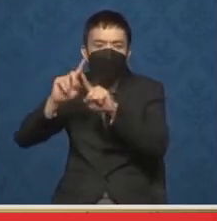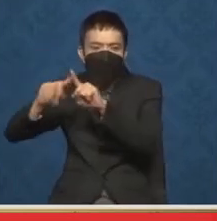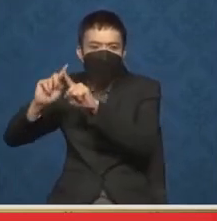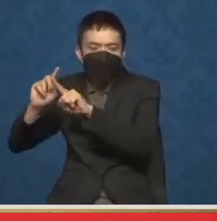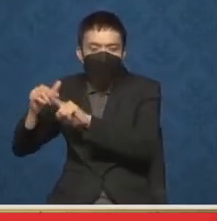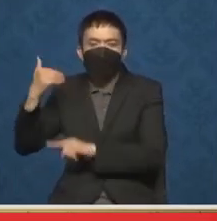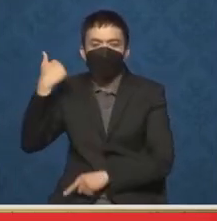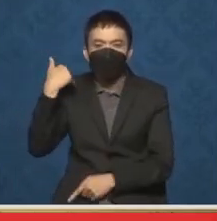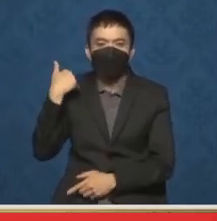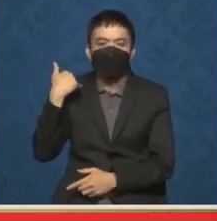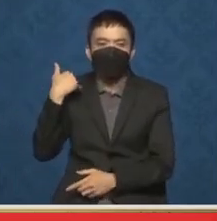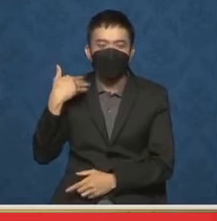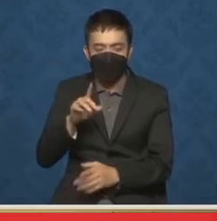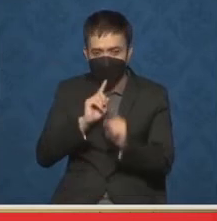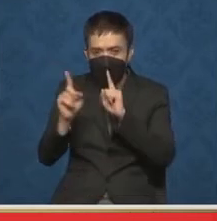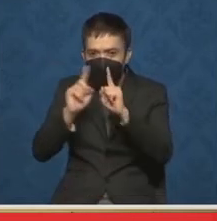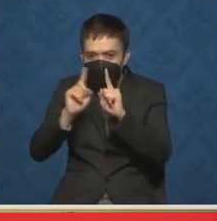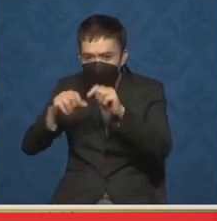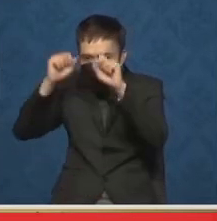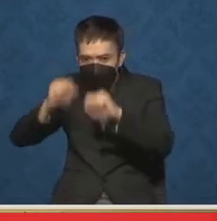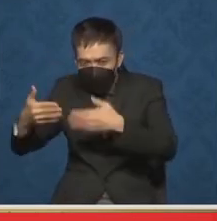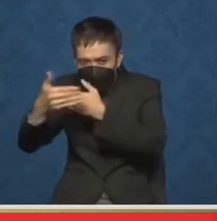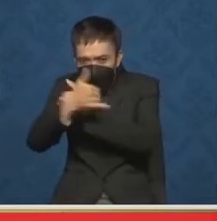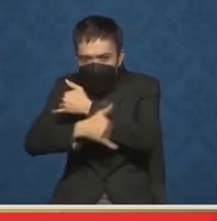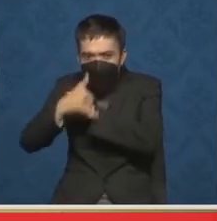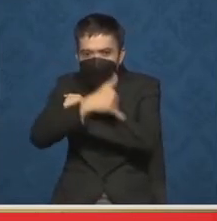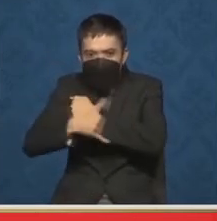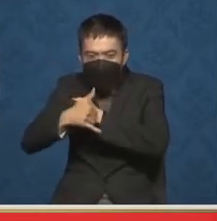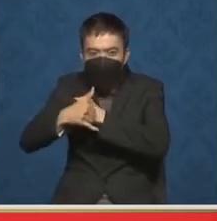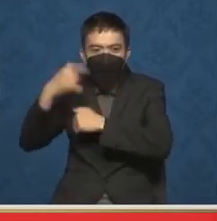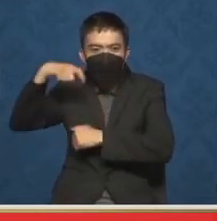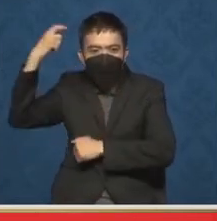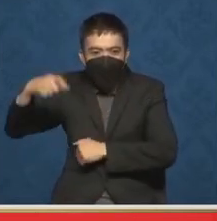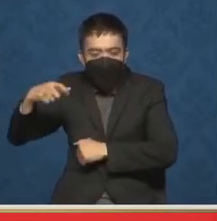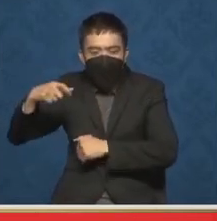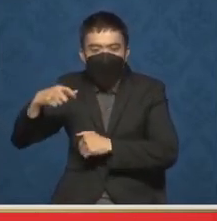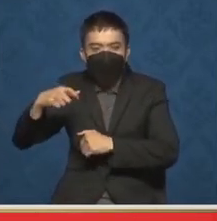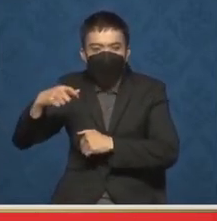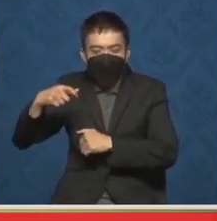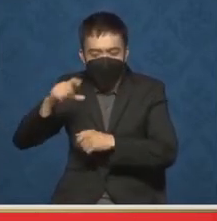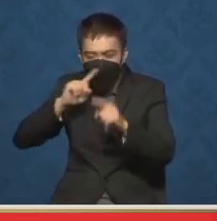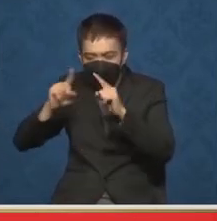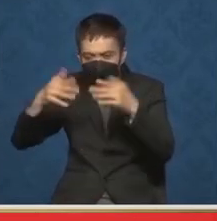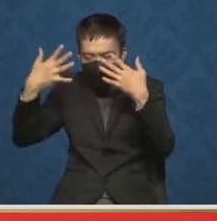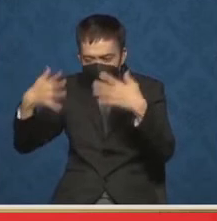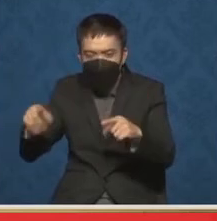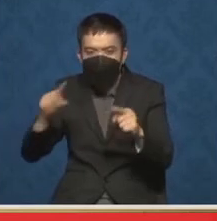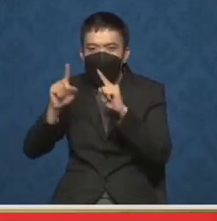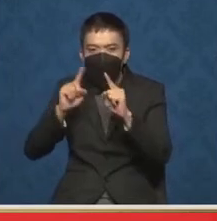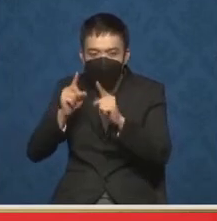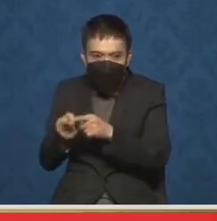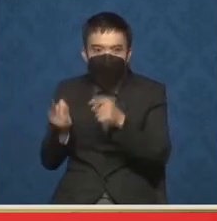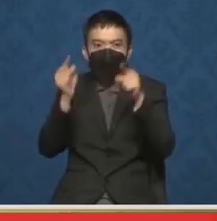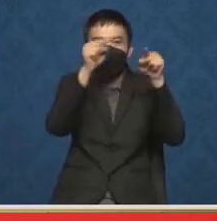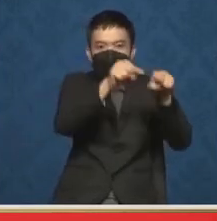บอาเมีมาในแ่ของความเหชอบในหลักการนั้นเพากได้เอาไปพูดคุยป